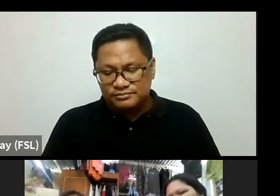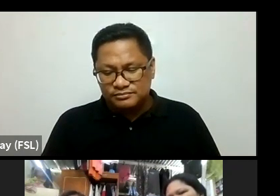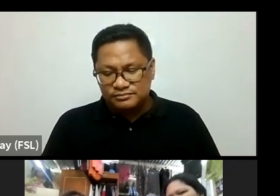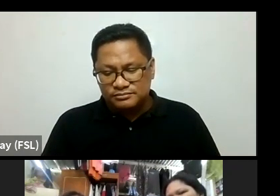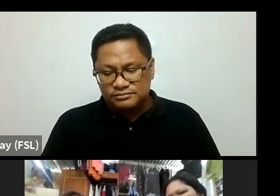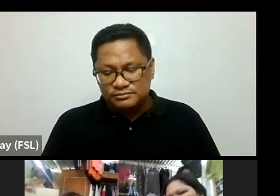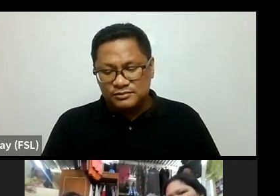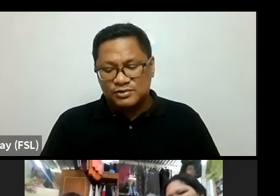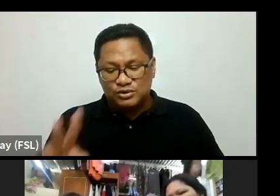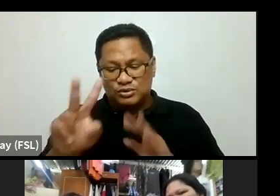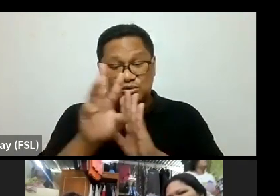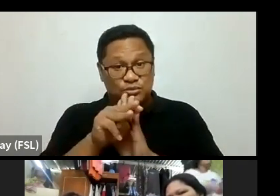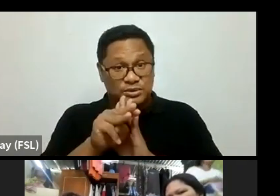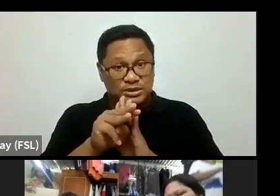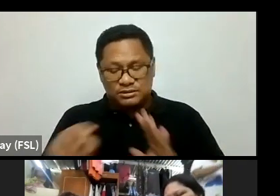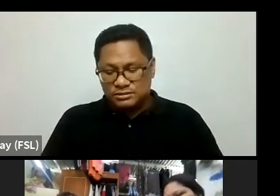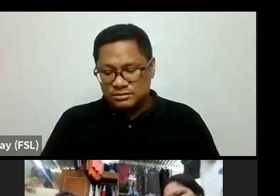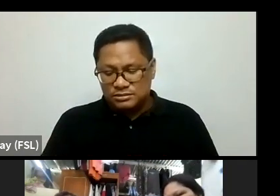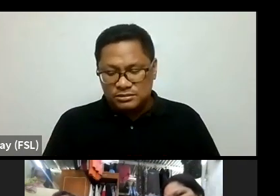2 minutes.